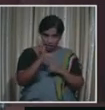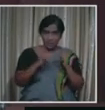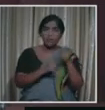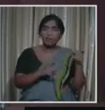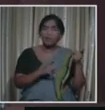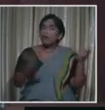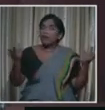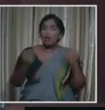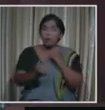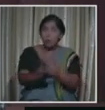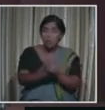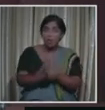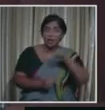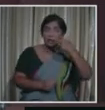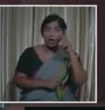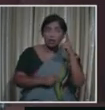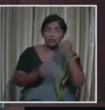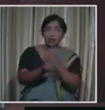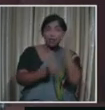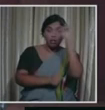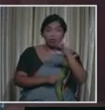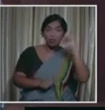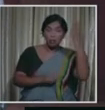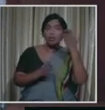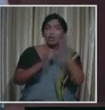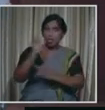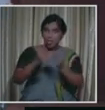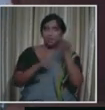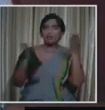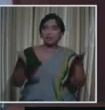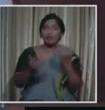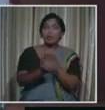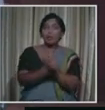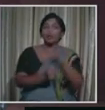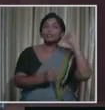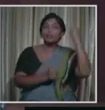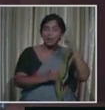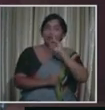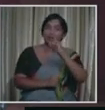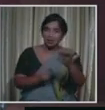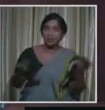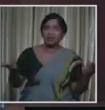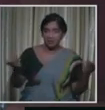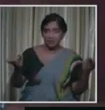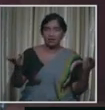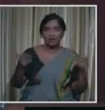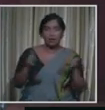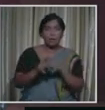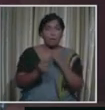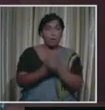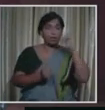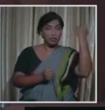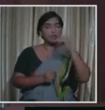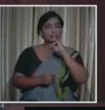asuh dengan orang bayi silapat kerja tamu lansela, menteri baru liun di lapat kerja kela, polis pati kian ni, hari dah, mata kerja polis pati kian